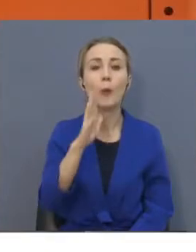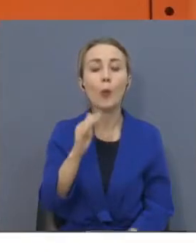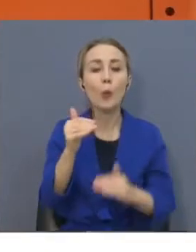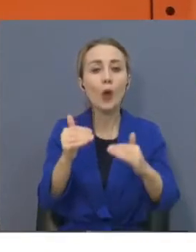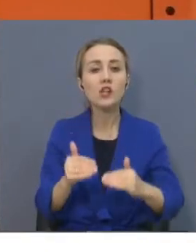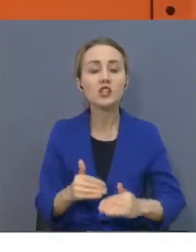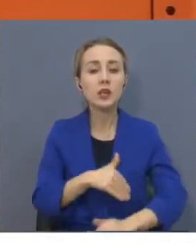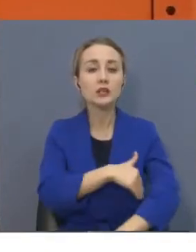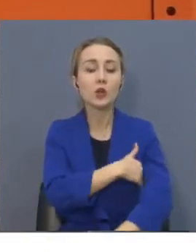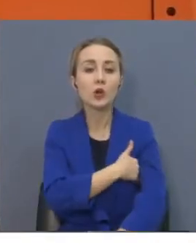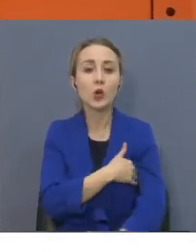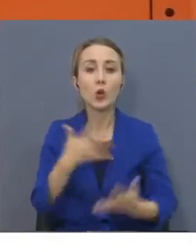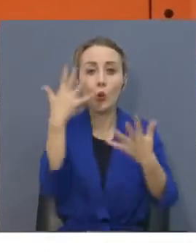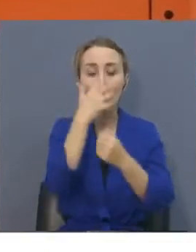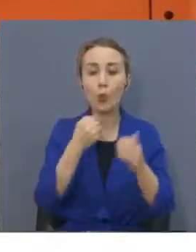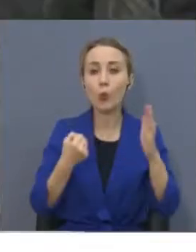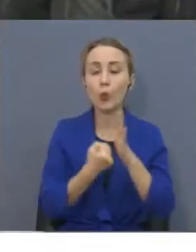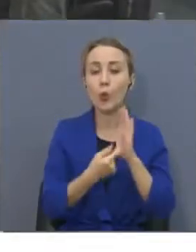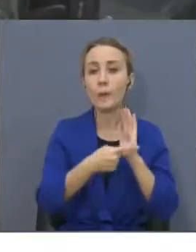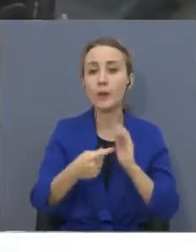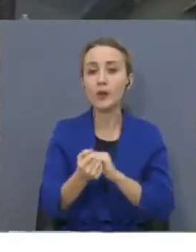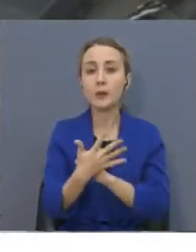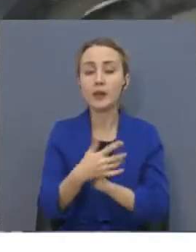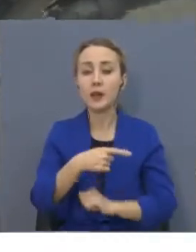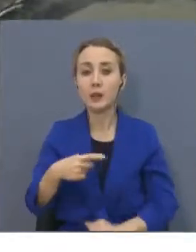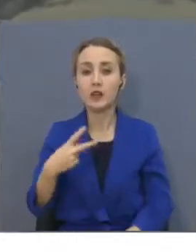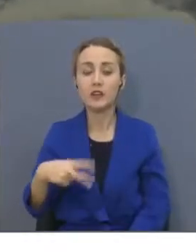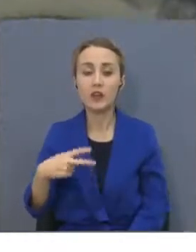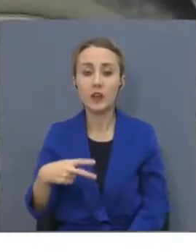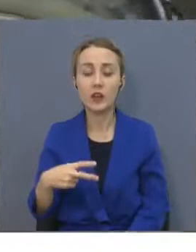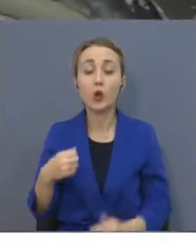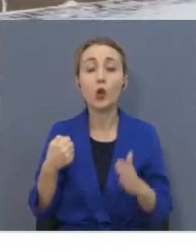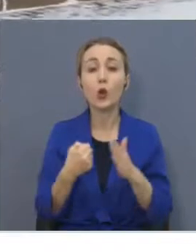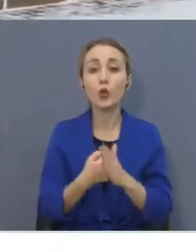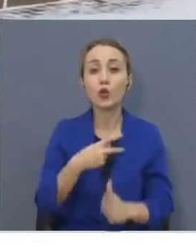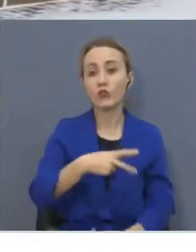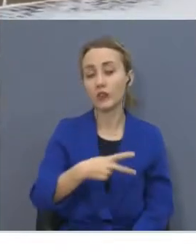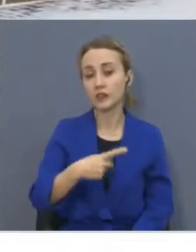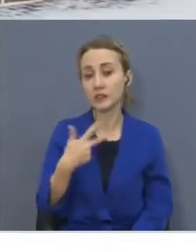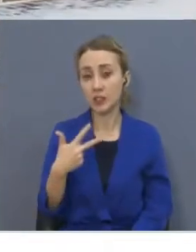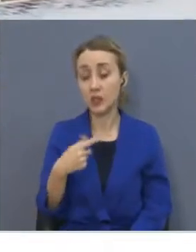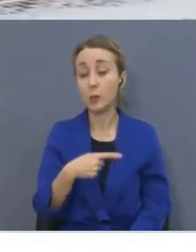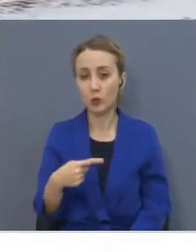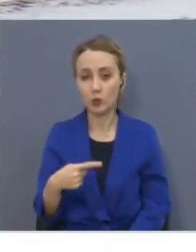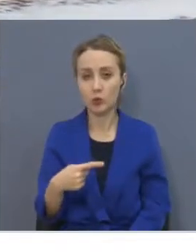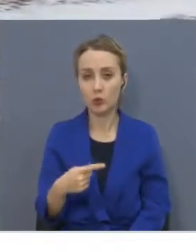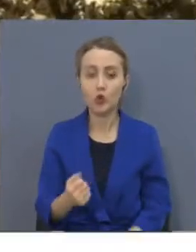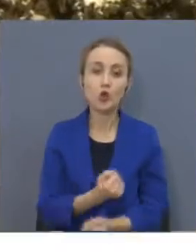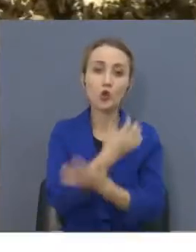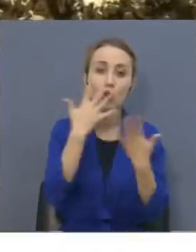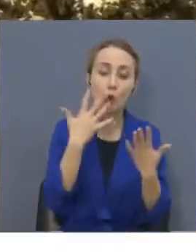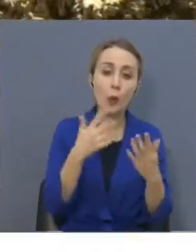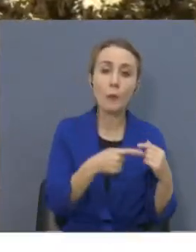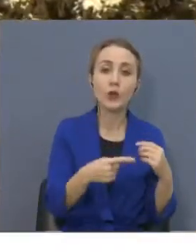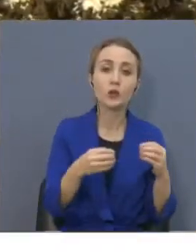понижение температуры воздуха ночью до минус 15-20, местами до 23 градусов мороза, днем минус